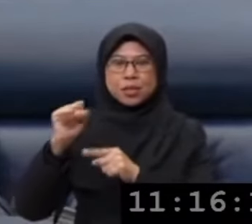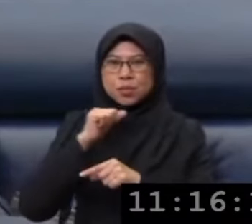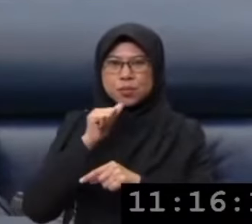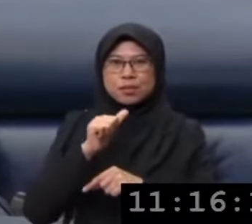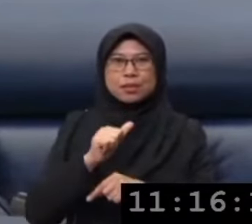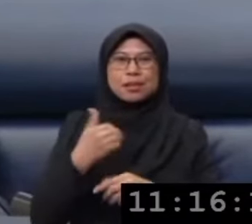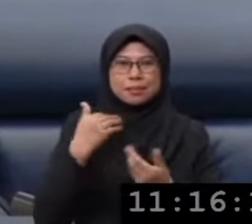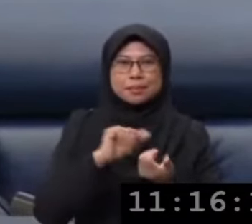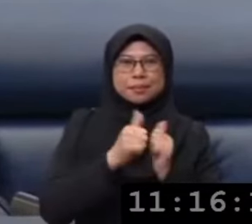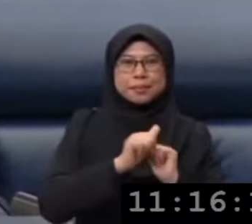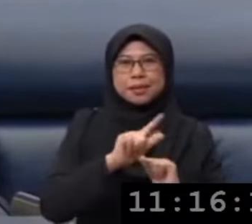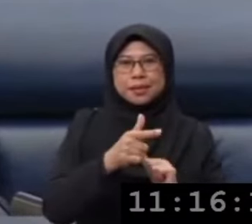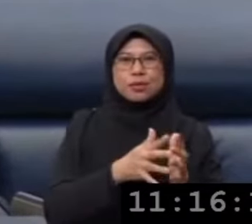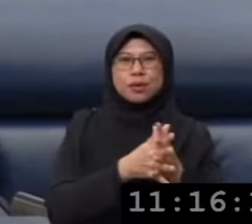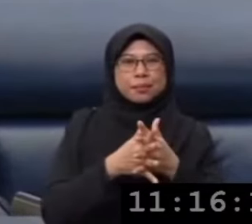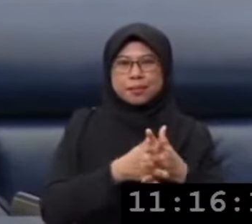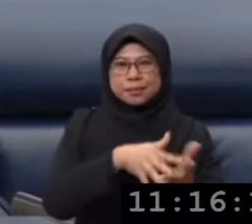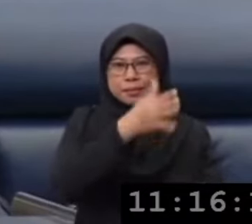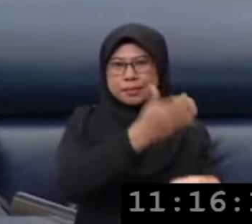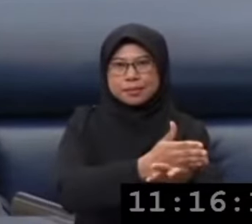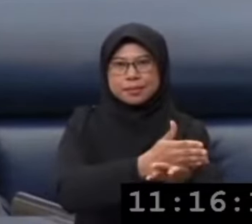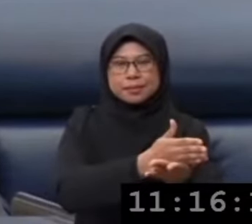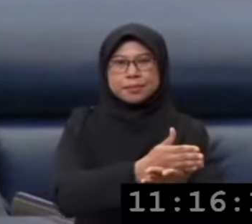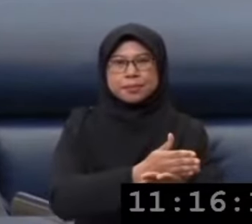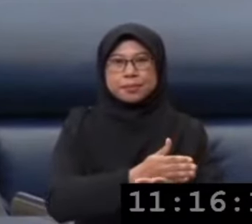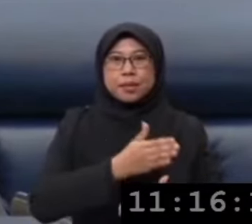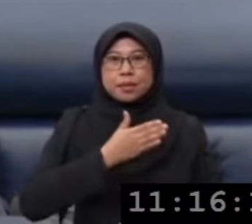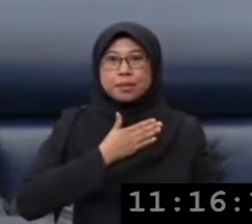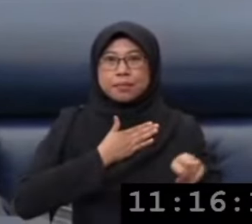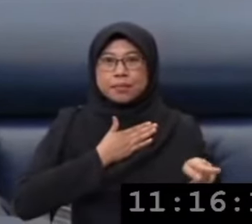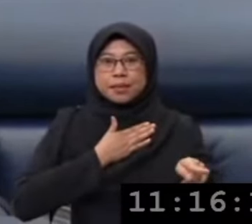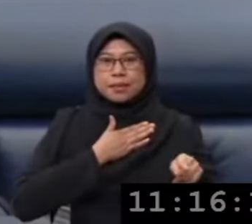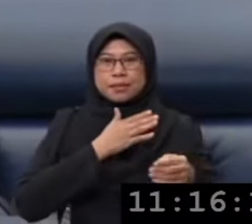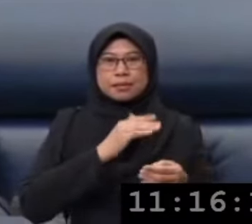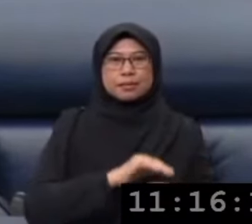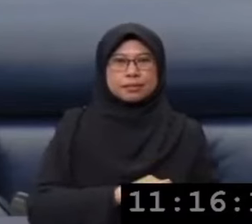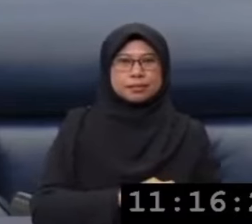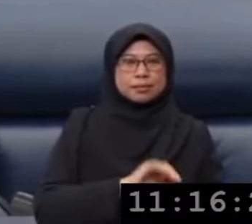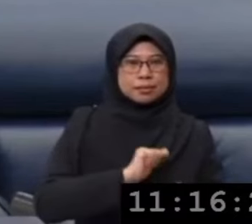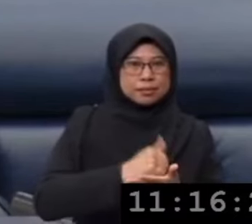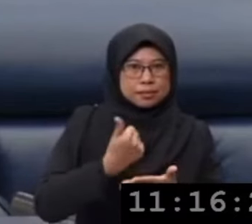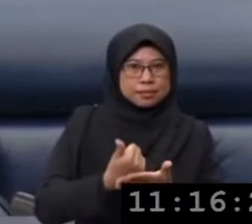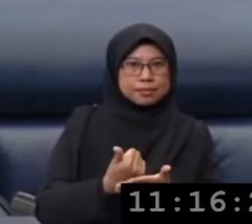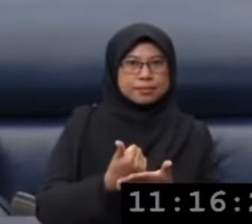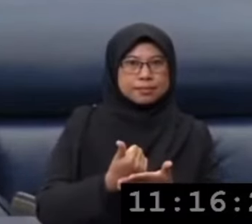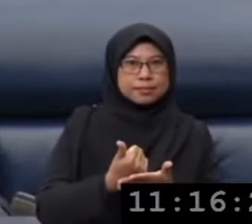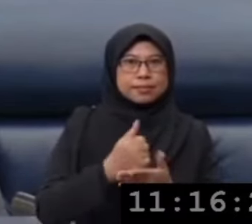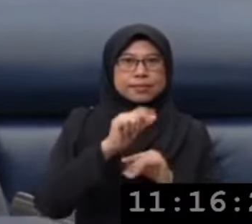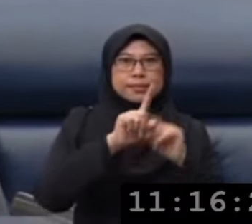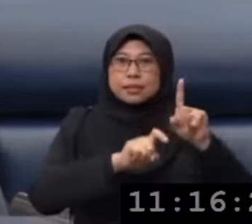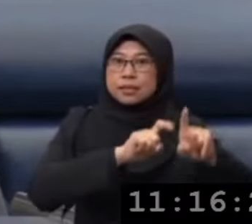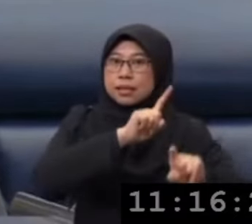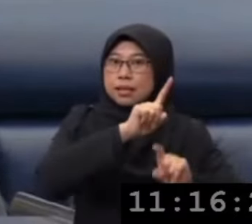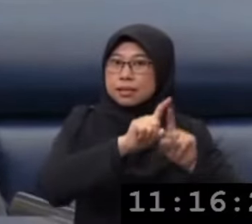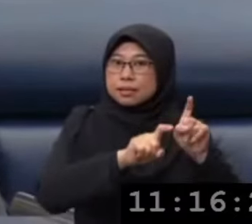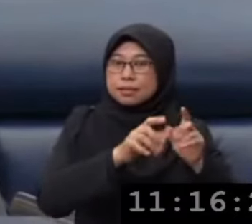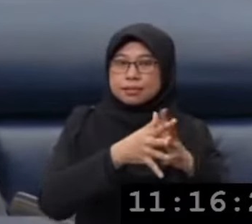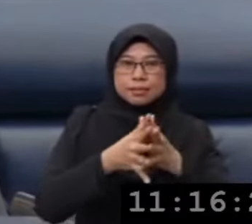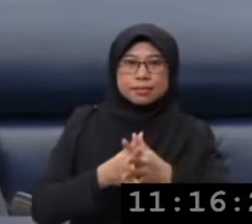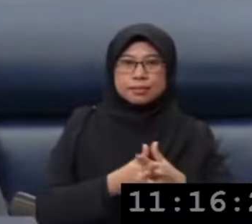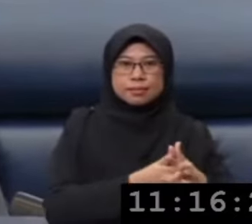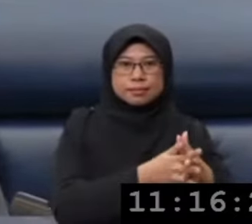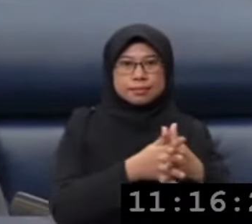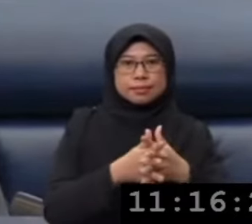lain ya jadi dari segi pemilikan itu yang di dipersoal di Amerika